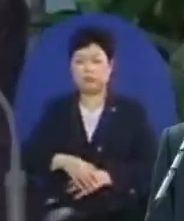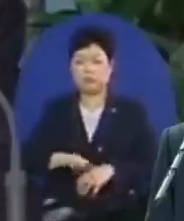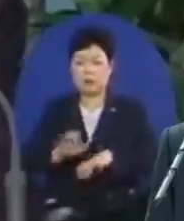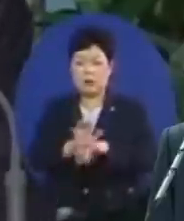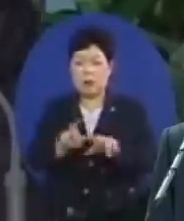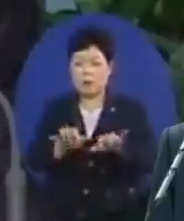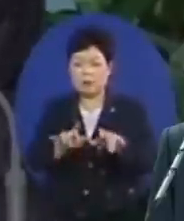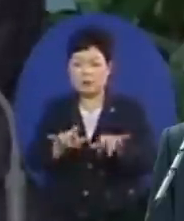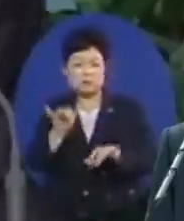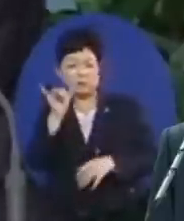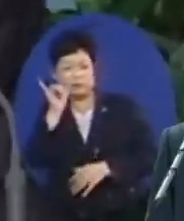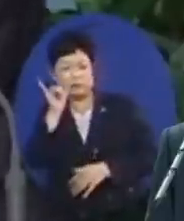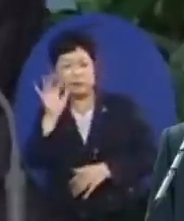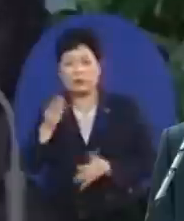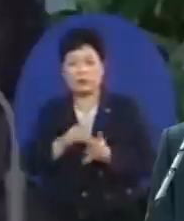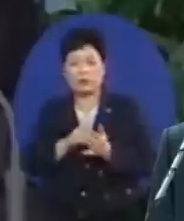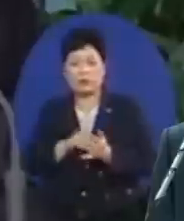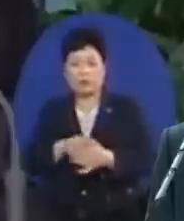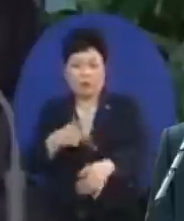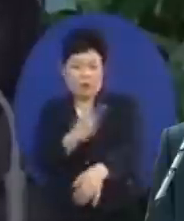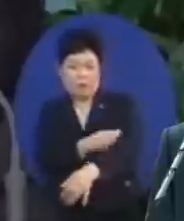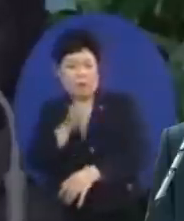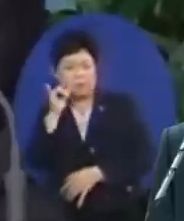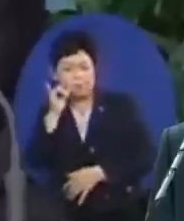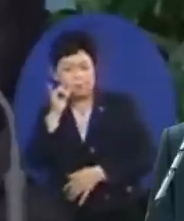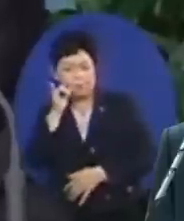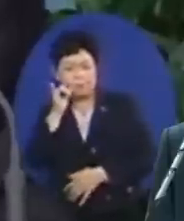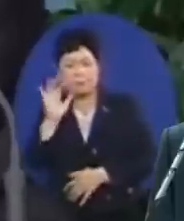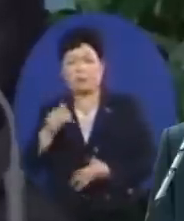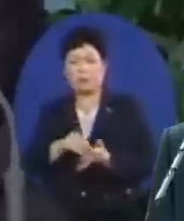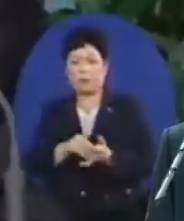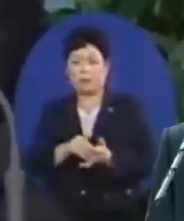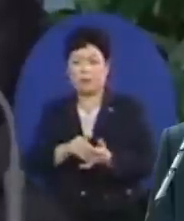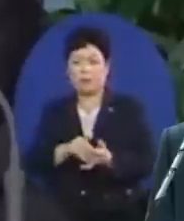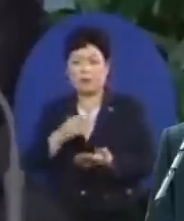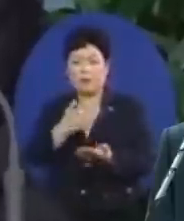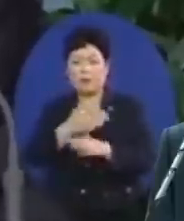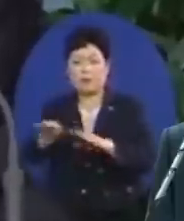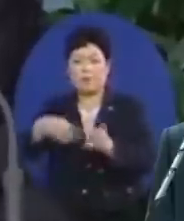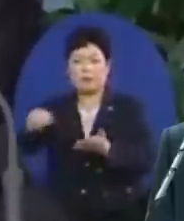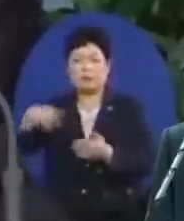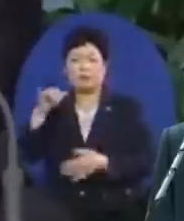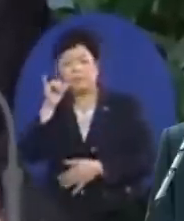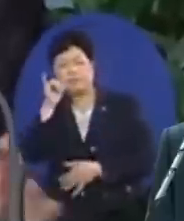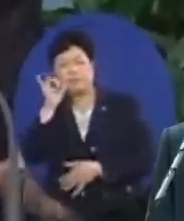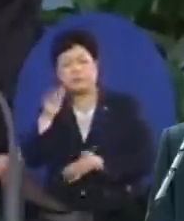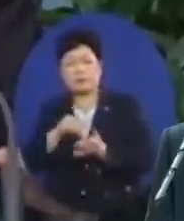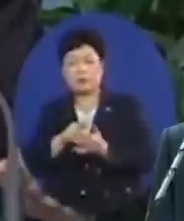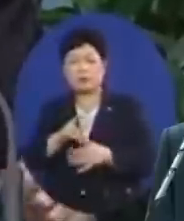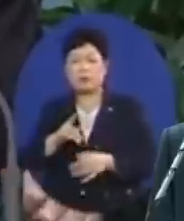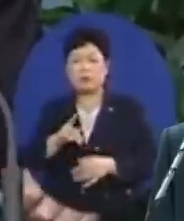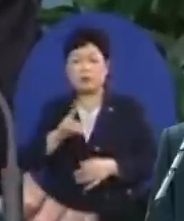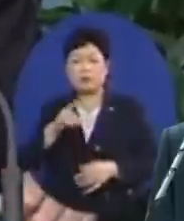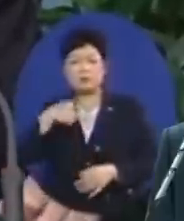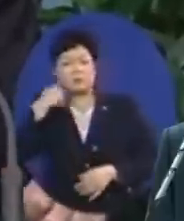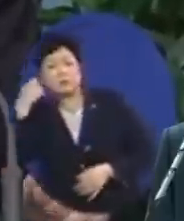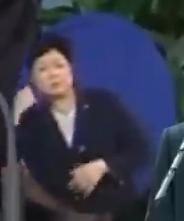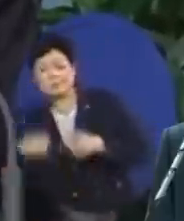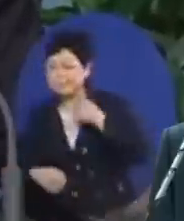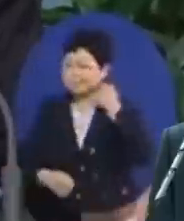컴퓨터 중독이 되고 아편 중독이 되고 방탕한 중독이 되고 무슨